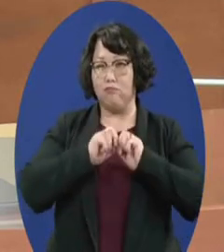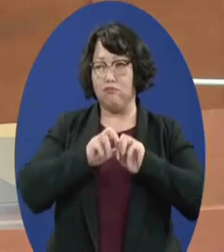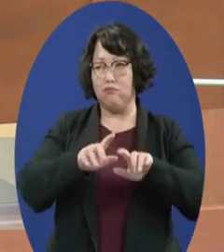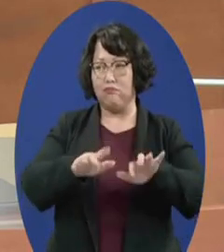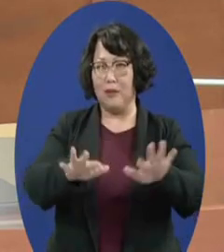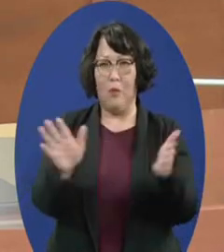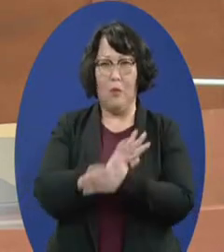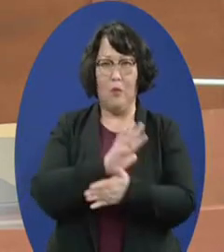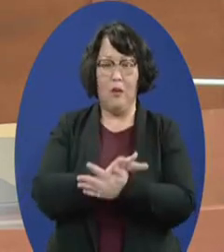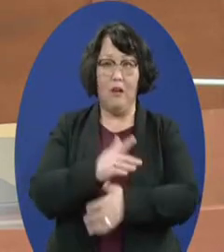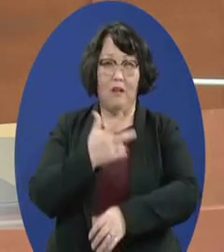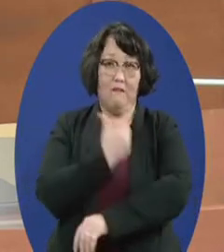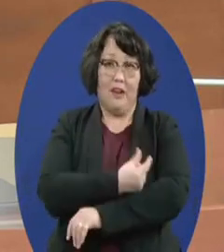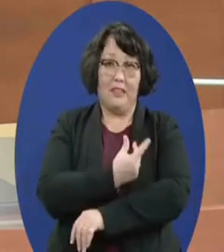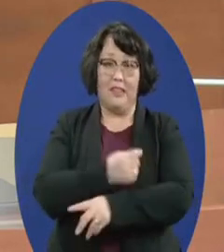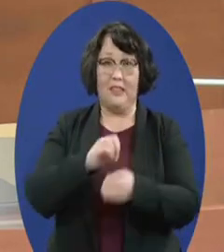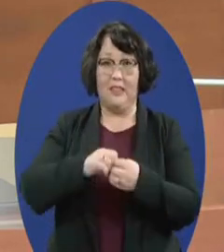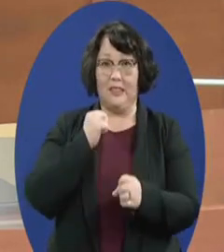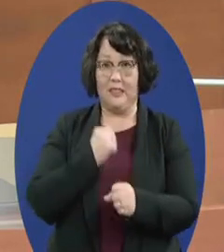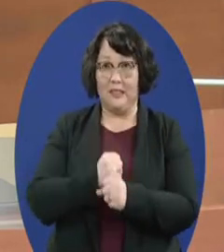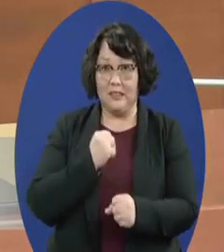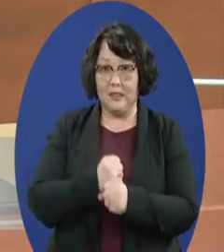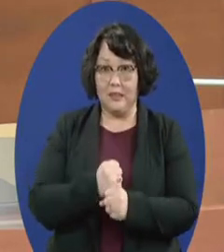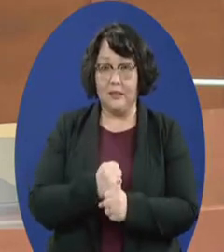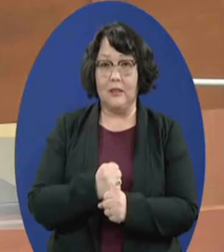байгаа үед вакцинжуулалтын маань бас